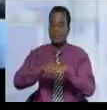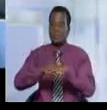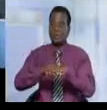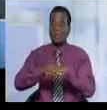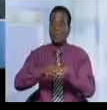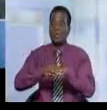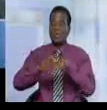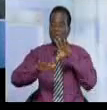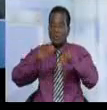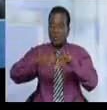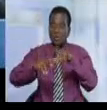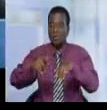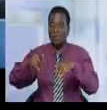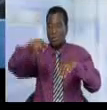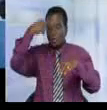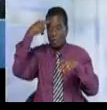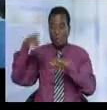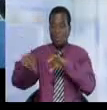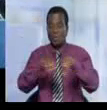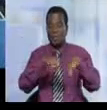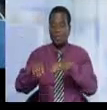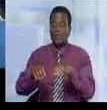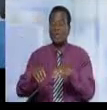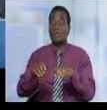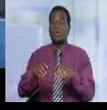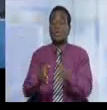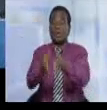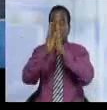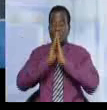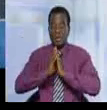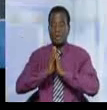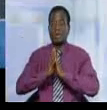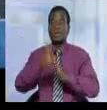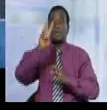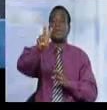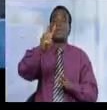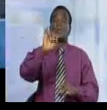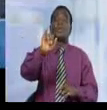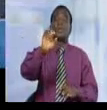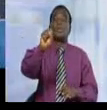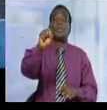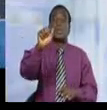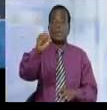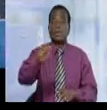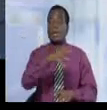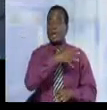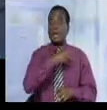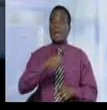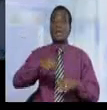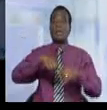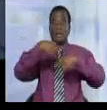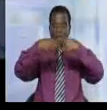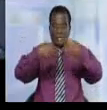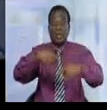Visa, faire une demande de visa. Avec ce pré-enrôlement, il pourra venir à l'aéroport pour se faire délivrer son visa.